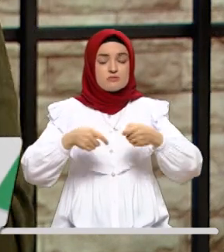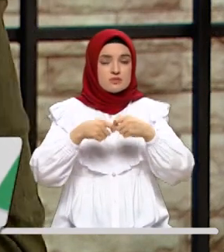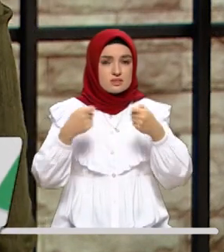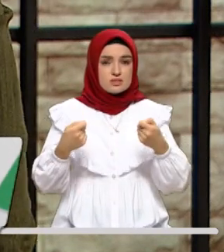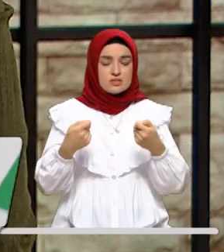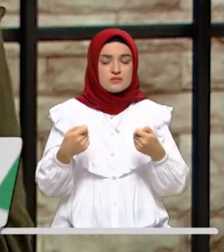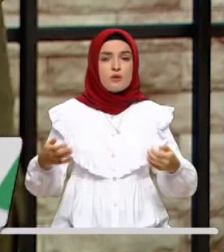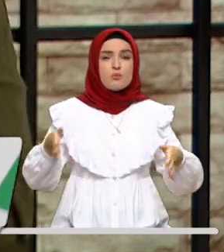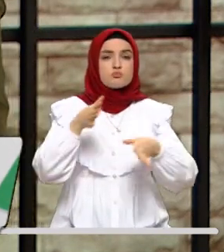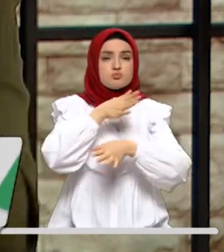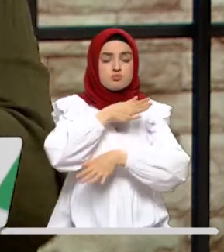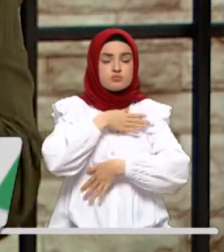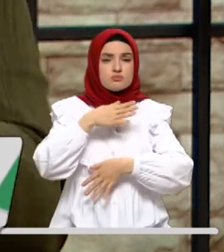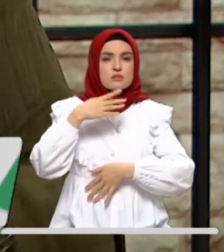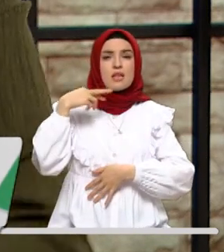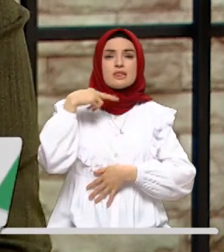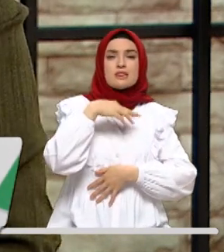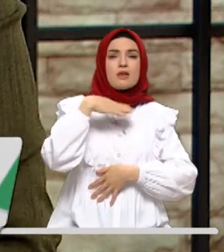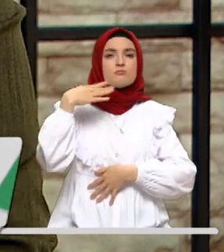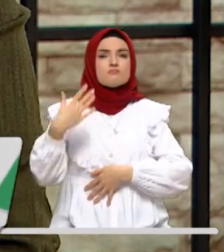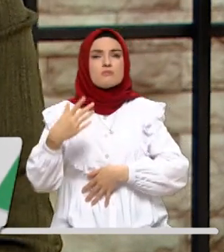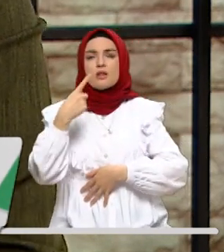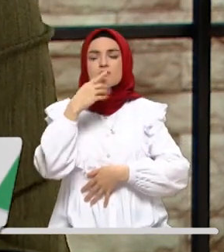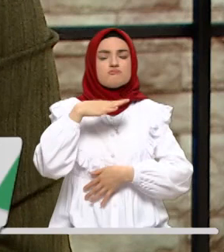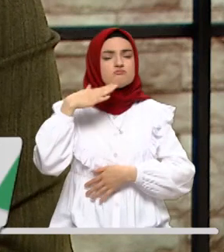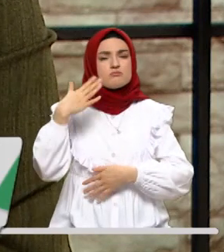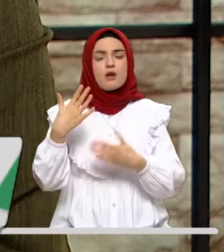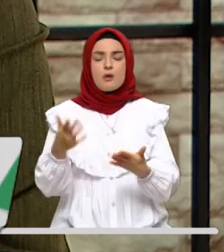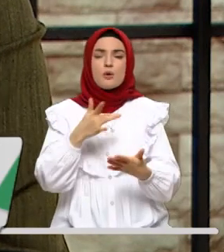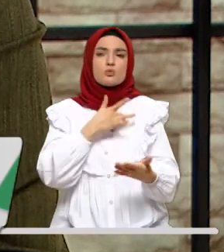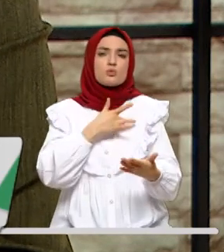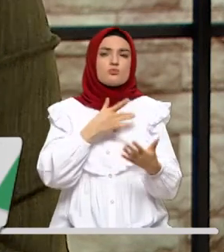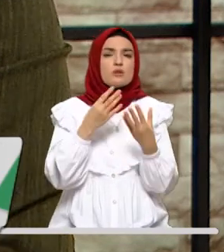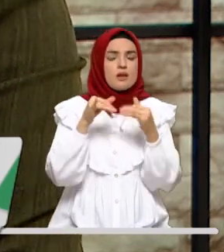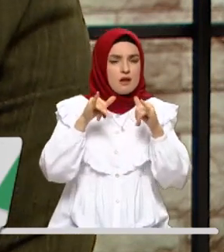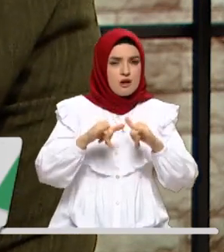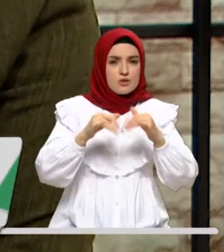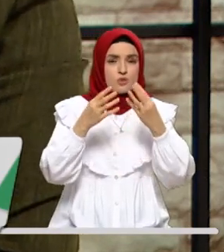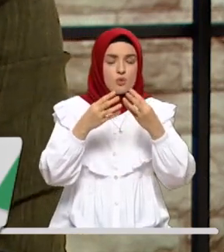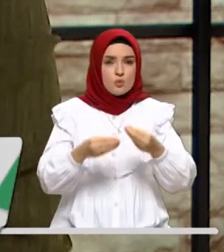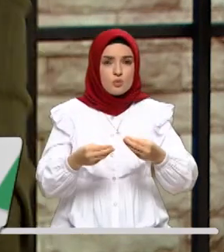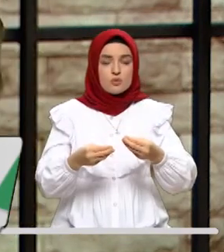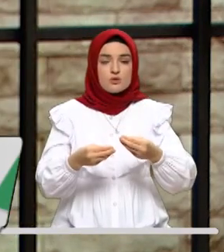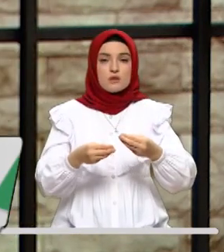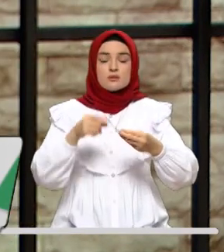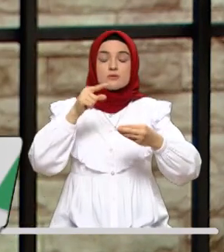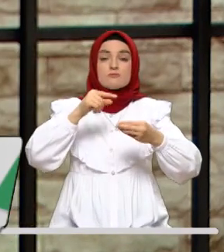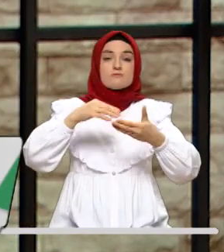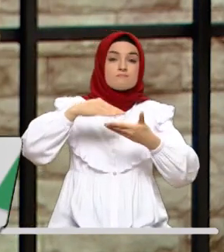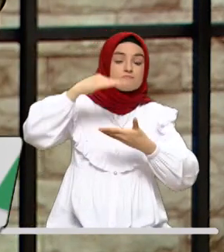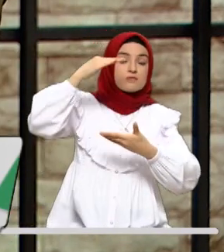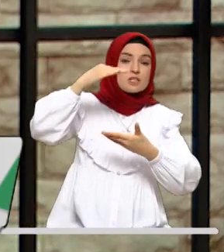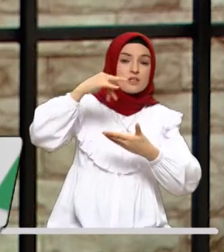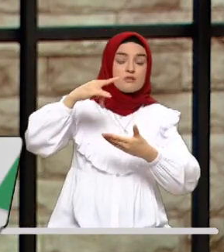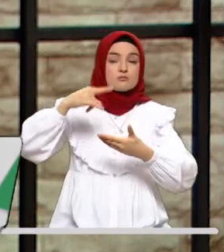parçalarına bürünen, rengi başka, dili başka, ırkı başka ama gönülleri bir, Arafat'tan Müzdelife'ye inerken